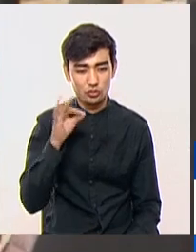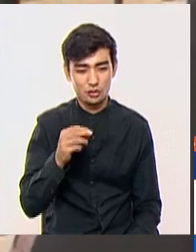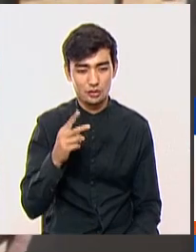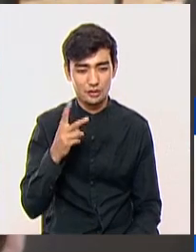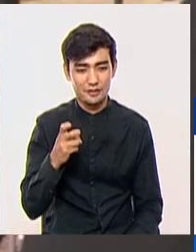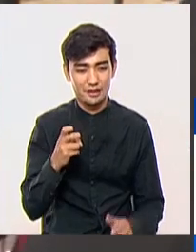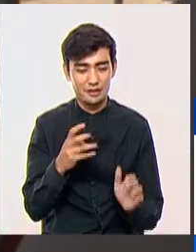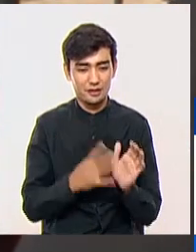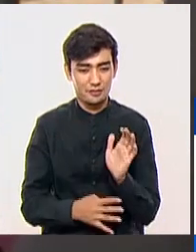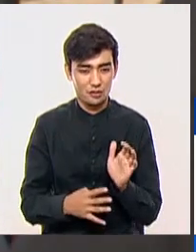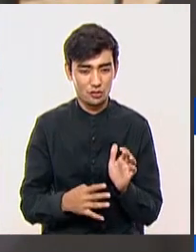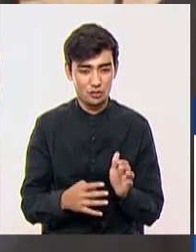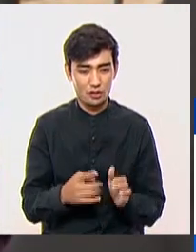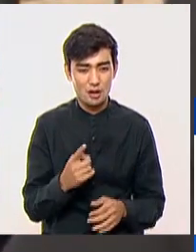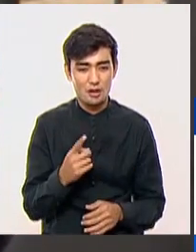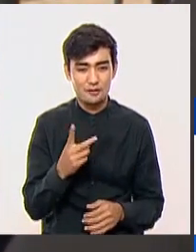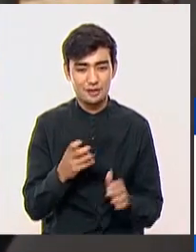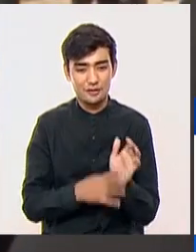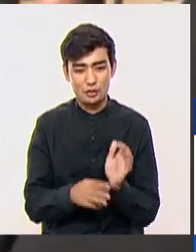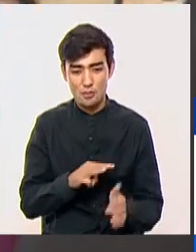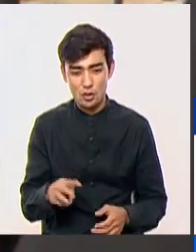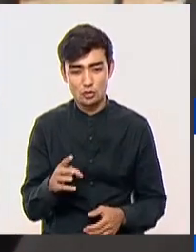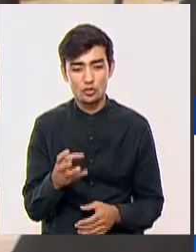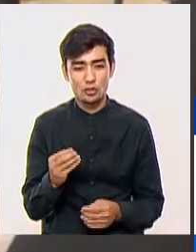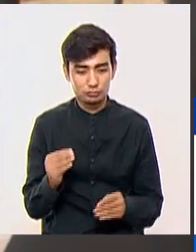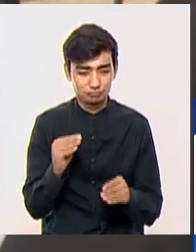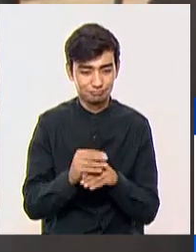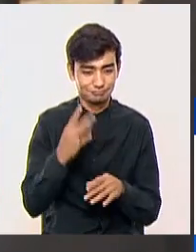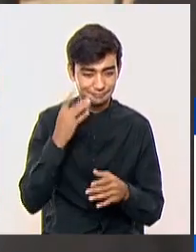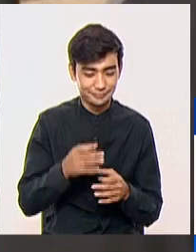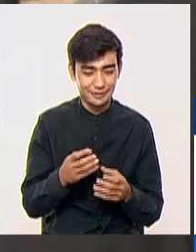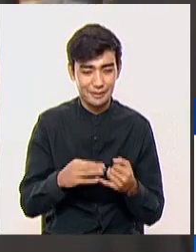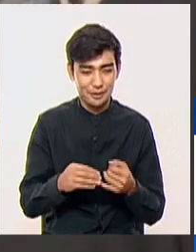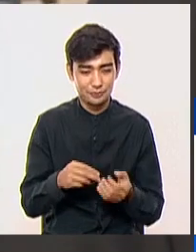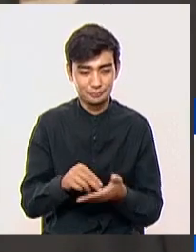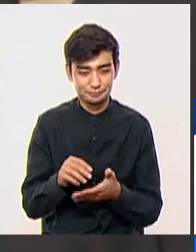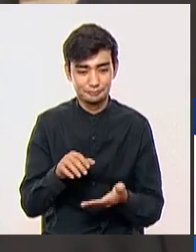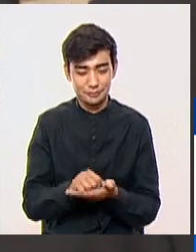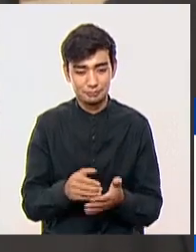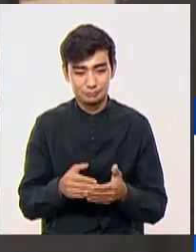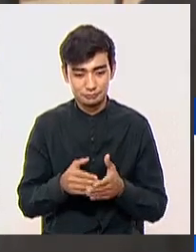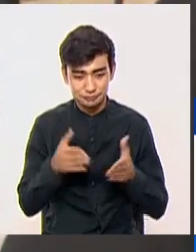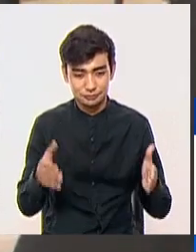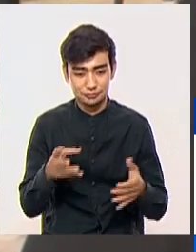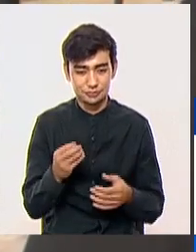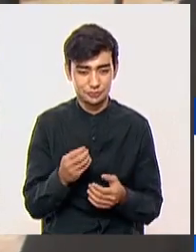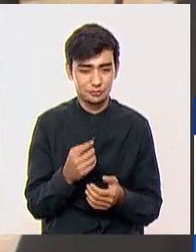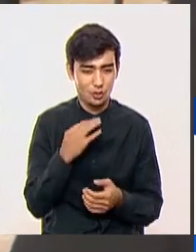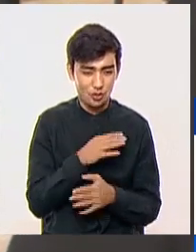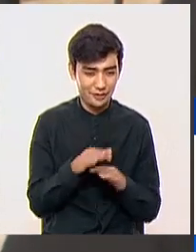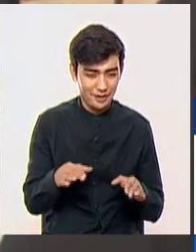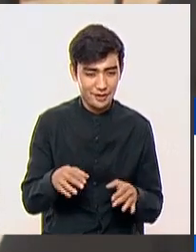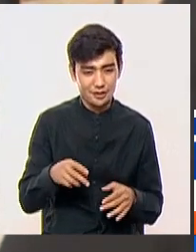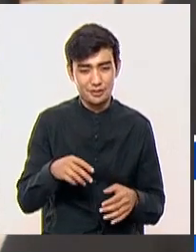миллион салынады. 290 миллионның ішінде неке сарай салынады. Және де үлкен көлемде балалар